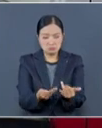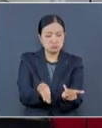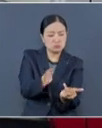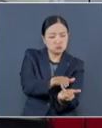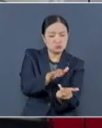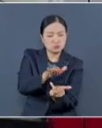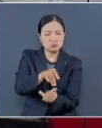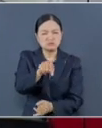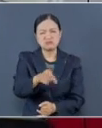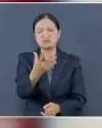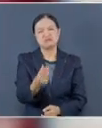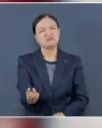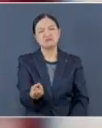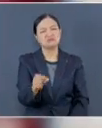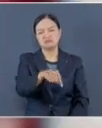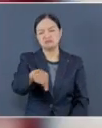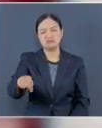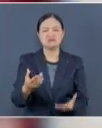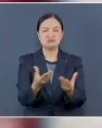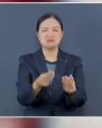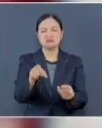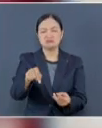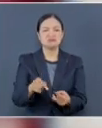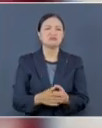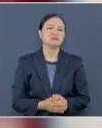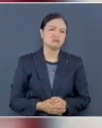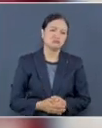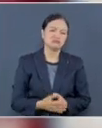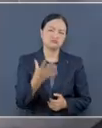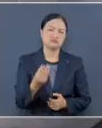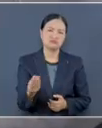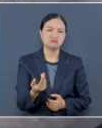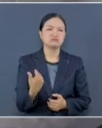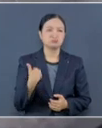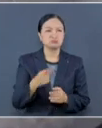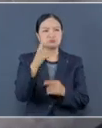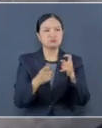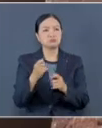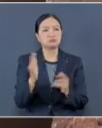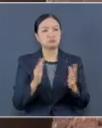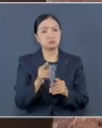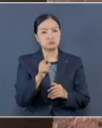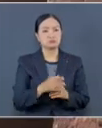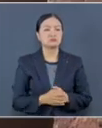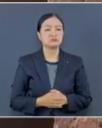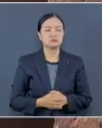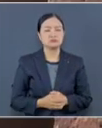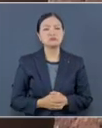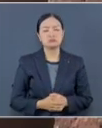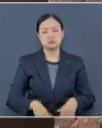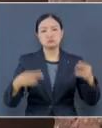ในขณะนี้นี่คือสิ่งที่เกิดเกิดขึ้นจากภาวะสงครามในเวลานี้ครับขณะเดียวกันนี่คือภาวะสงคราม